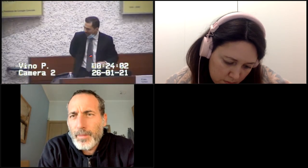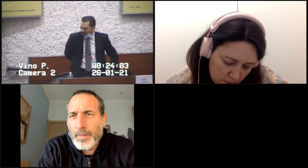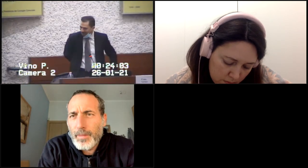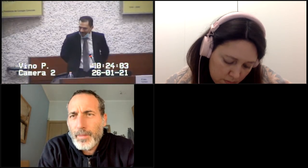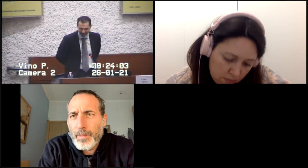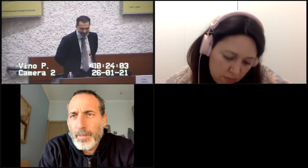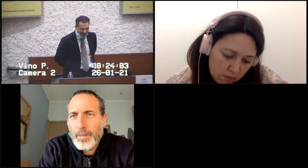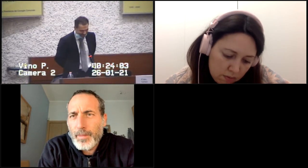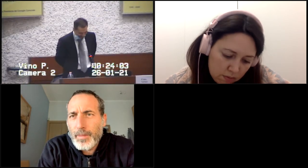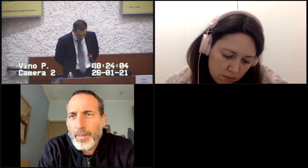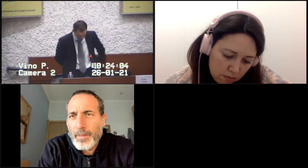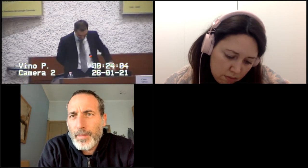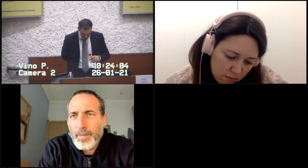Beh, ho facoltà di parola.